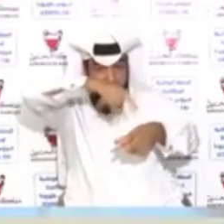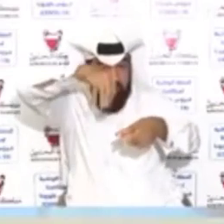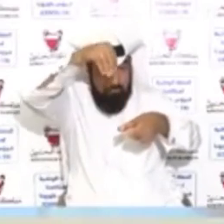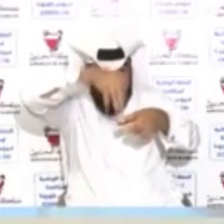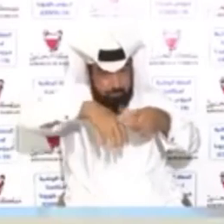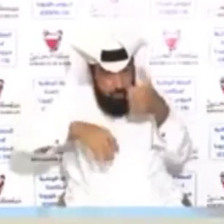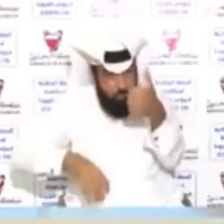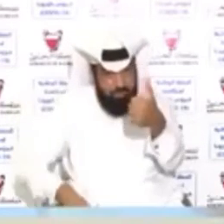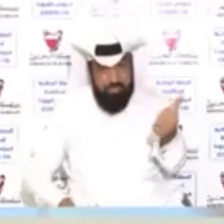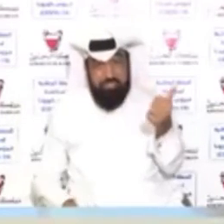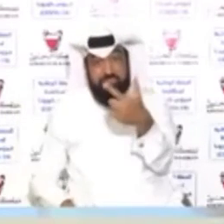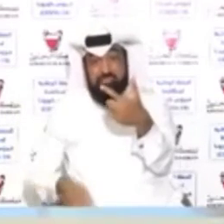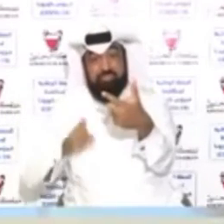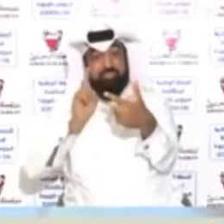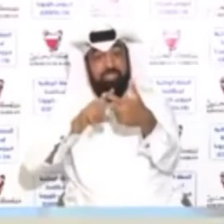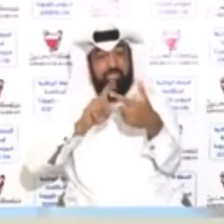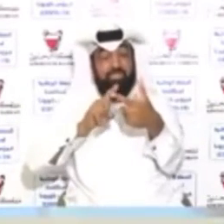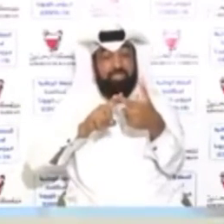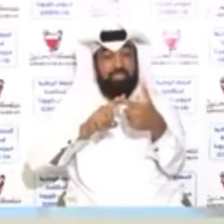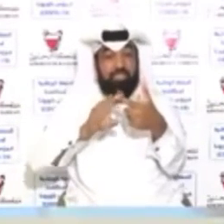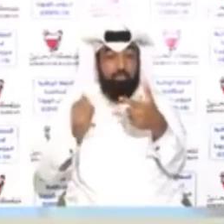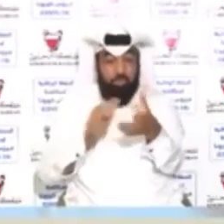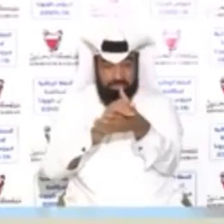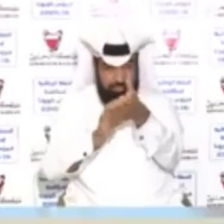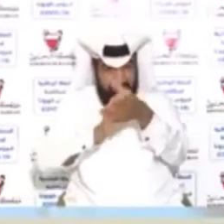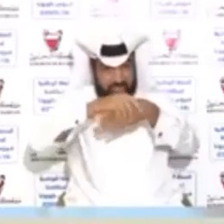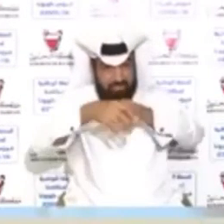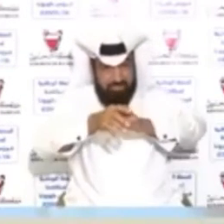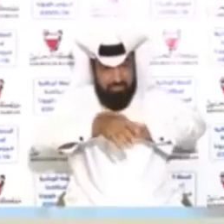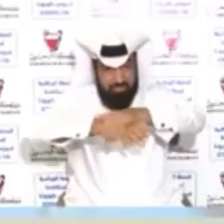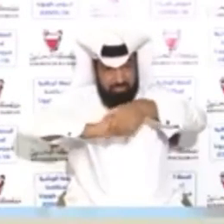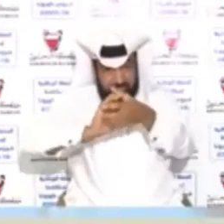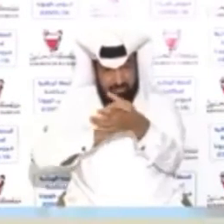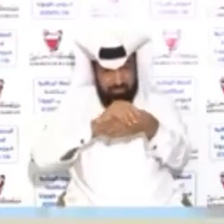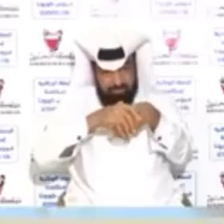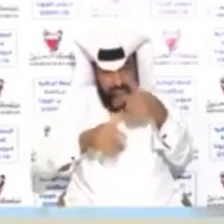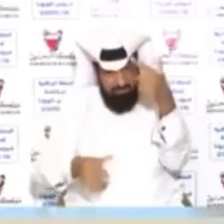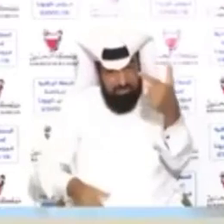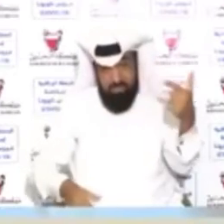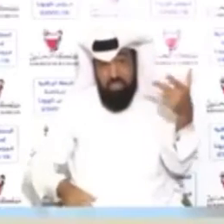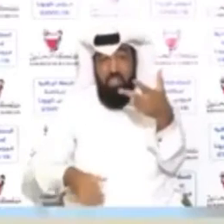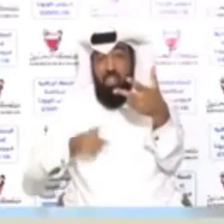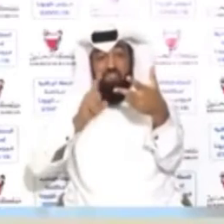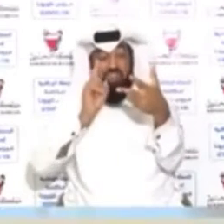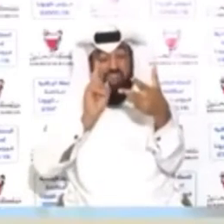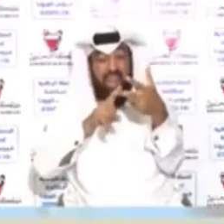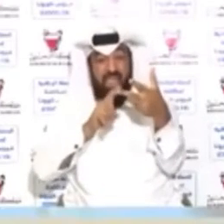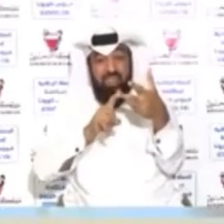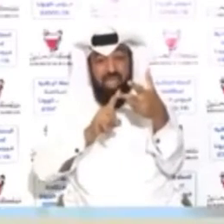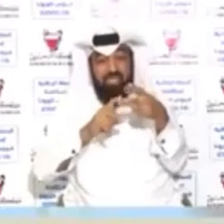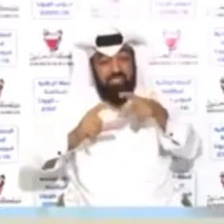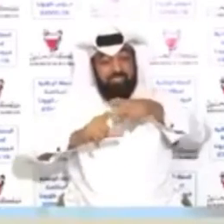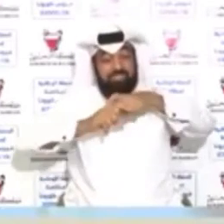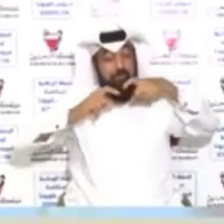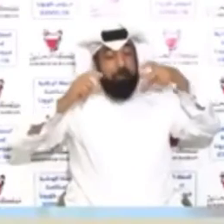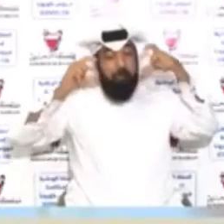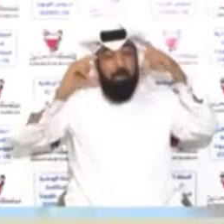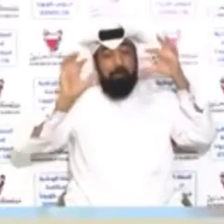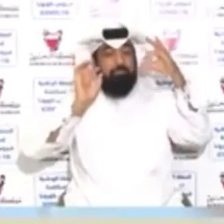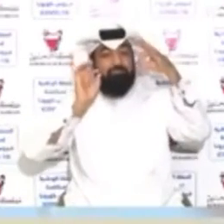تنزع الكمام من غير ما تلامس أي منطقة من الوجه أو الأنف، وكذلك تخليه في نفس الكيس